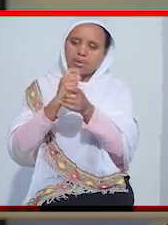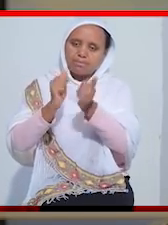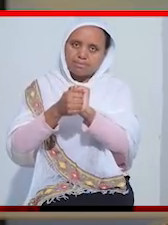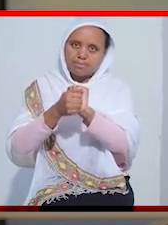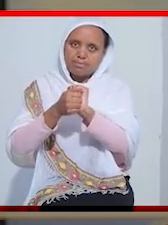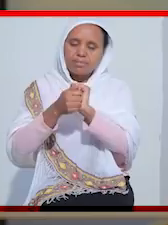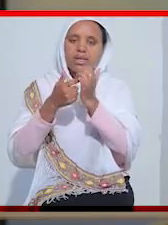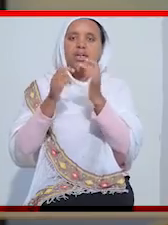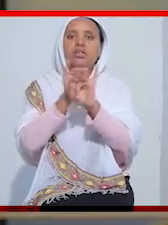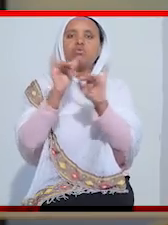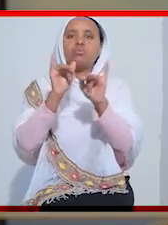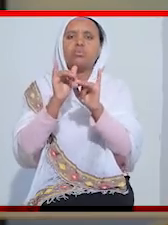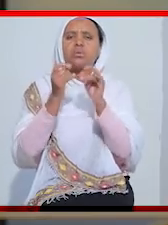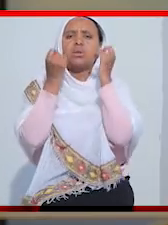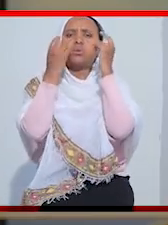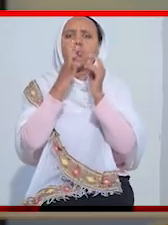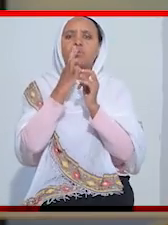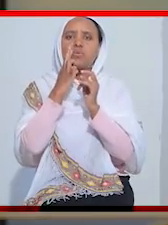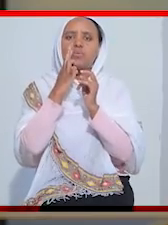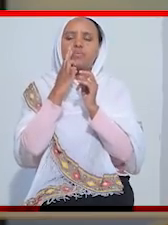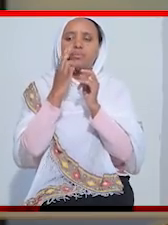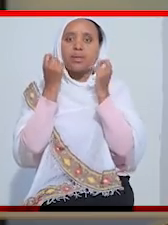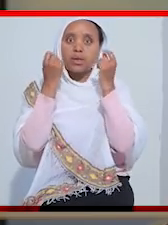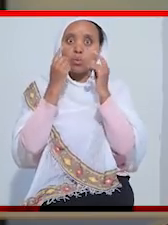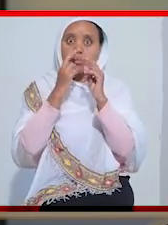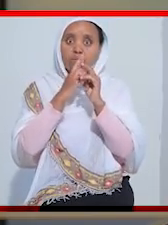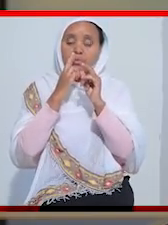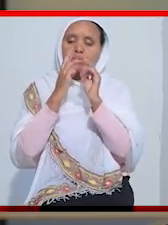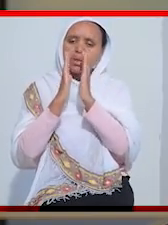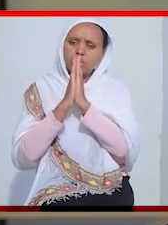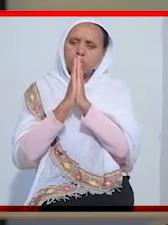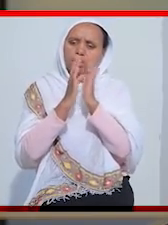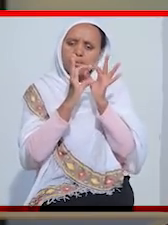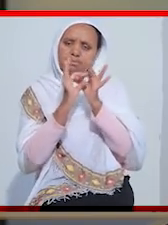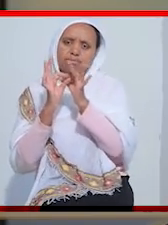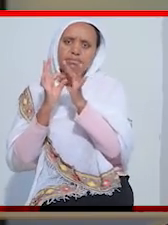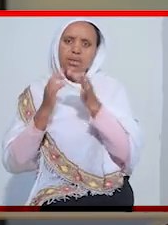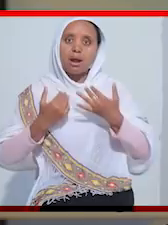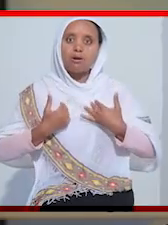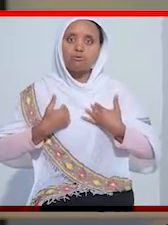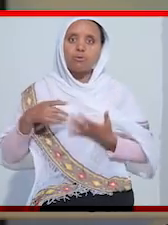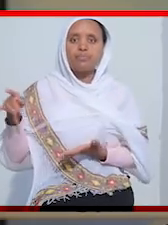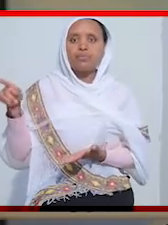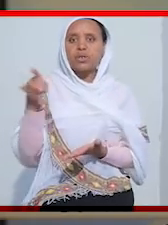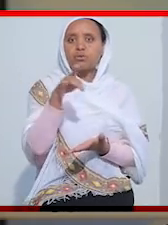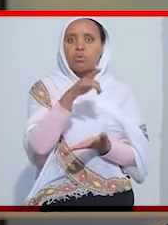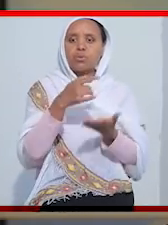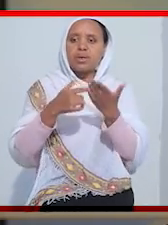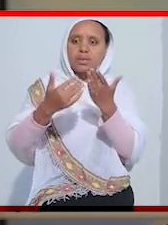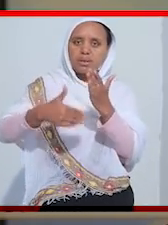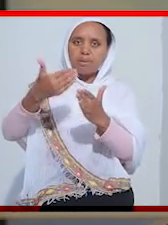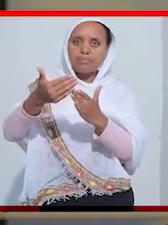ወደ ተግባር መውሰድ። እንደዚሁም ተግቶ መጾም። ተግቶ መጾም ከጸሎት ጋር ተያያዥነት ያላቸው